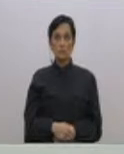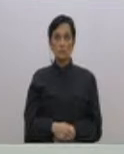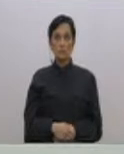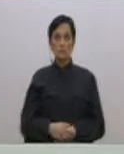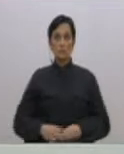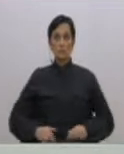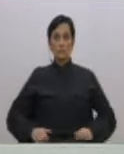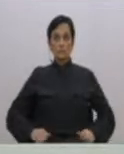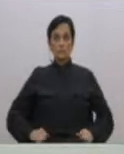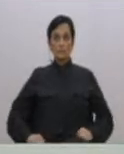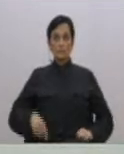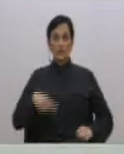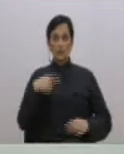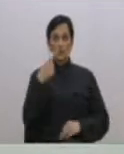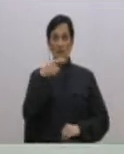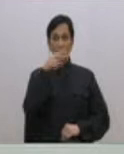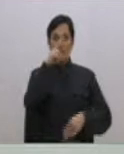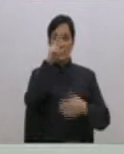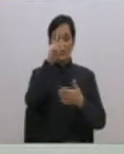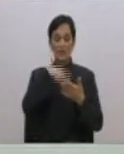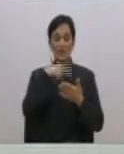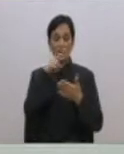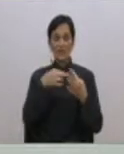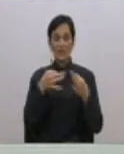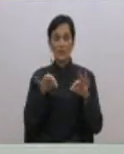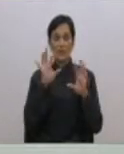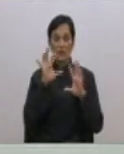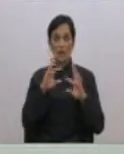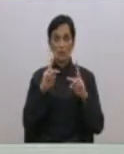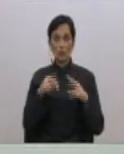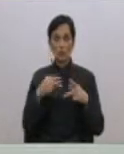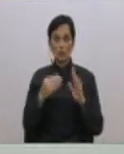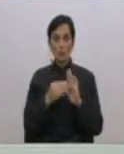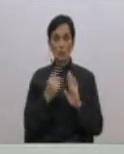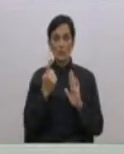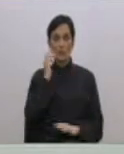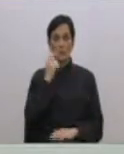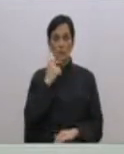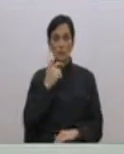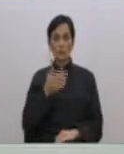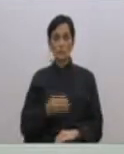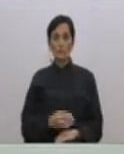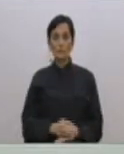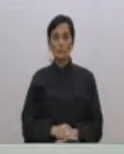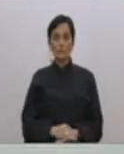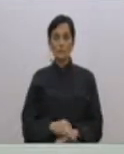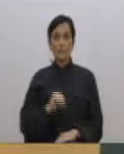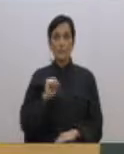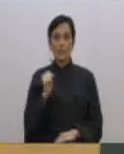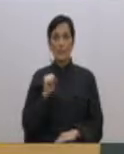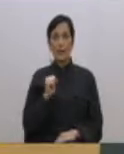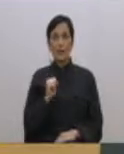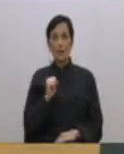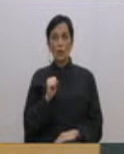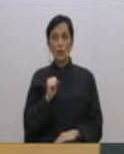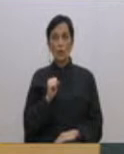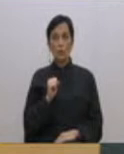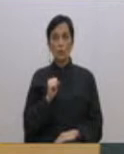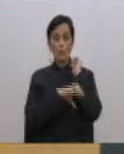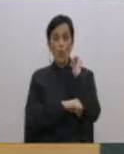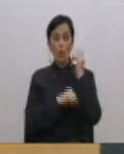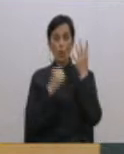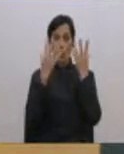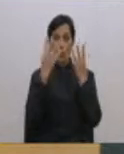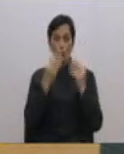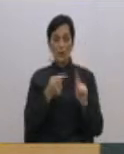კი, ბატონო, შემდეგია ლიცენზიებისა და ნებართვების შესახებ კანონში ცვლილების შეთანხმებაზე პირველი მოსმენით გისმენთ. მეგობრებო, ამ ბოლო